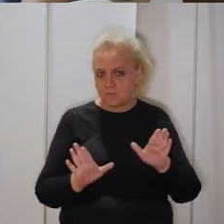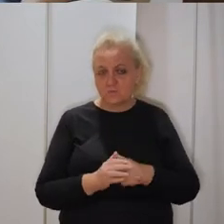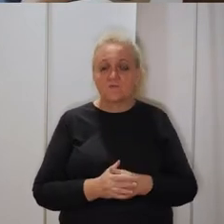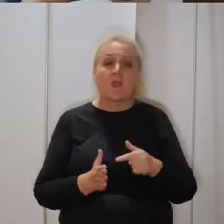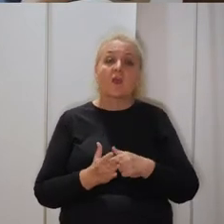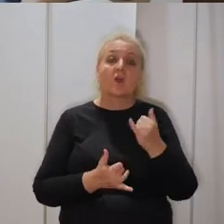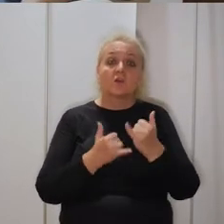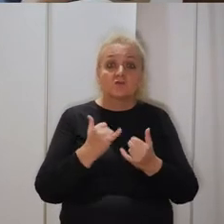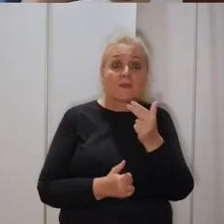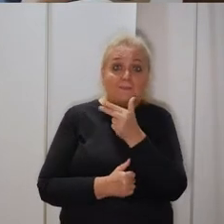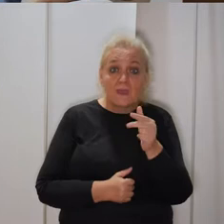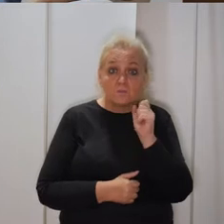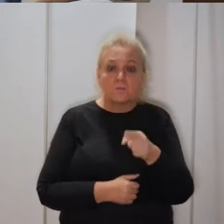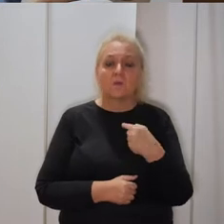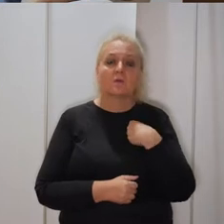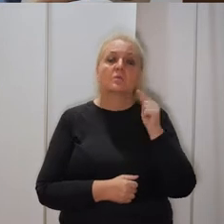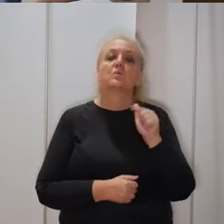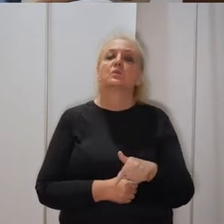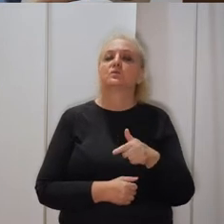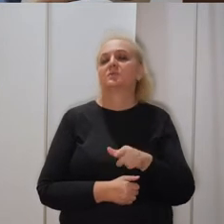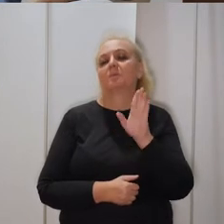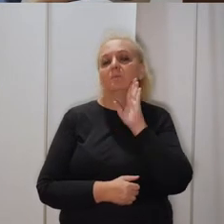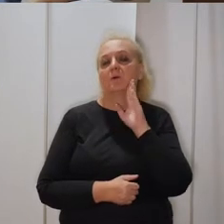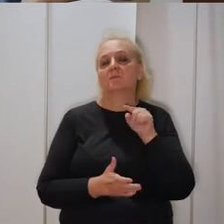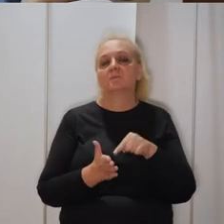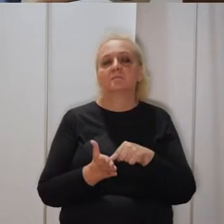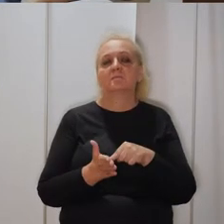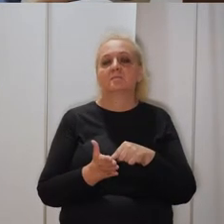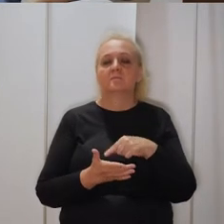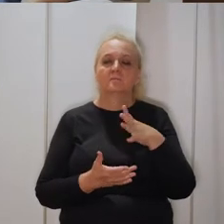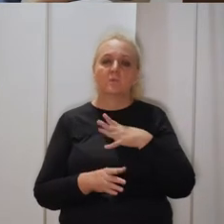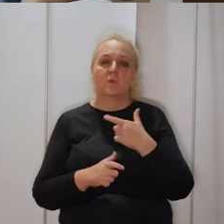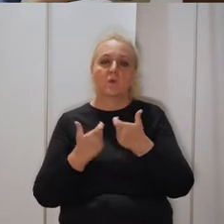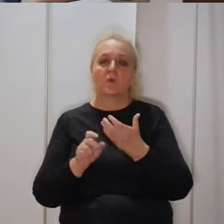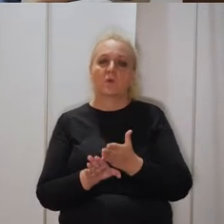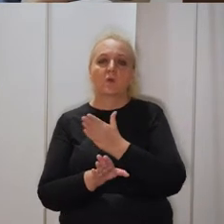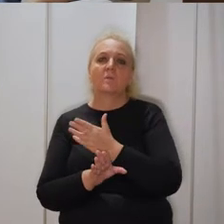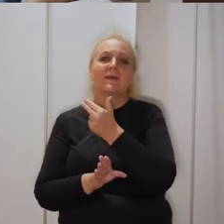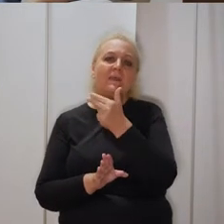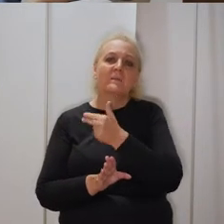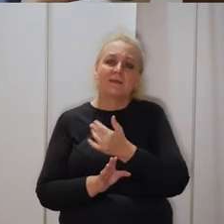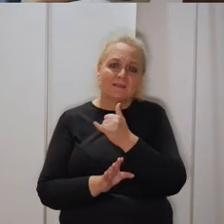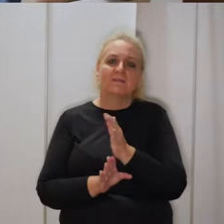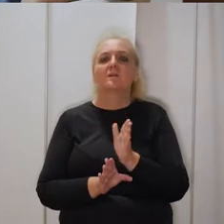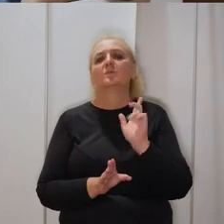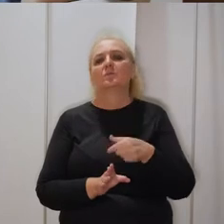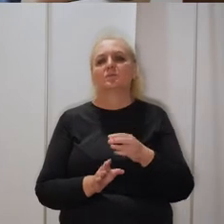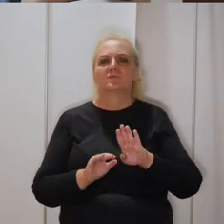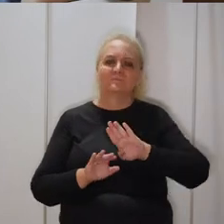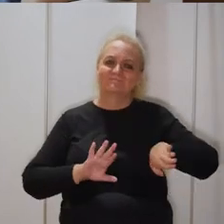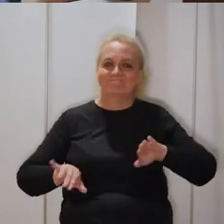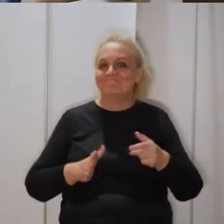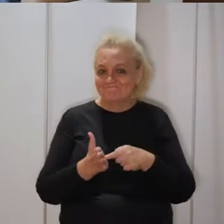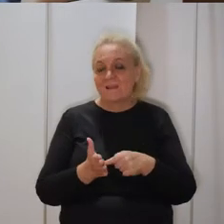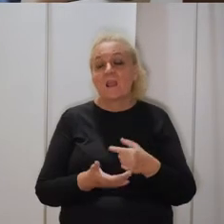jeżeli jest określony temat, no to niestety muszę odrzucić na przykład rzeczy, które zostały zrobione absolutnie poza tematem. Tak, kiedy były